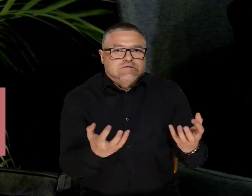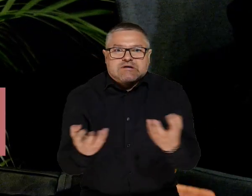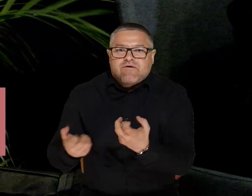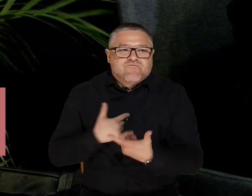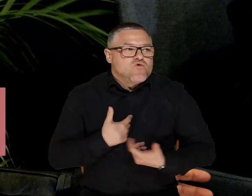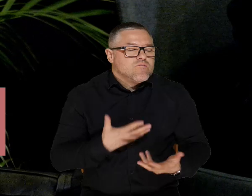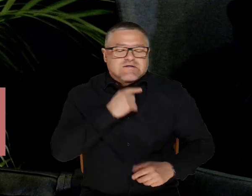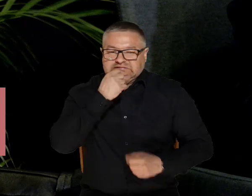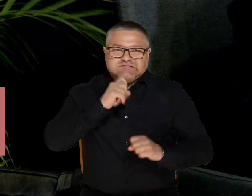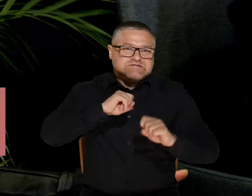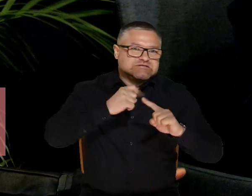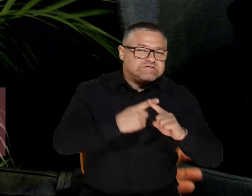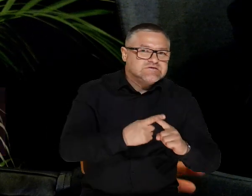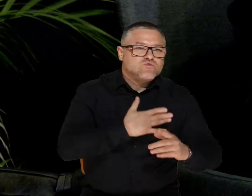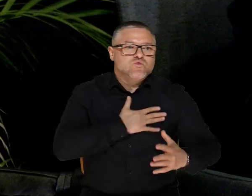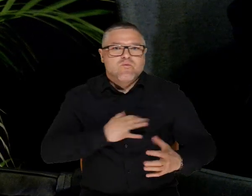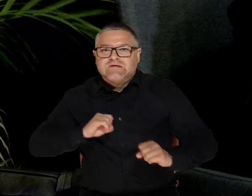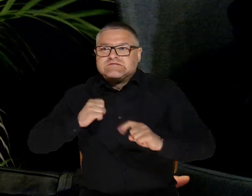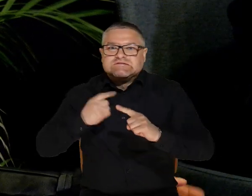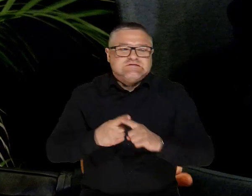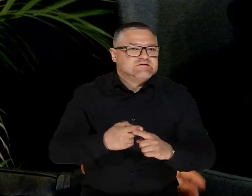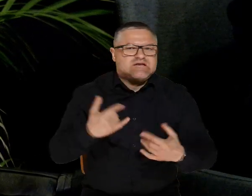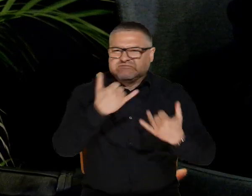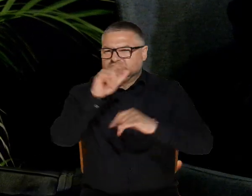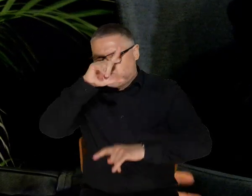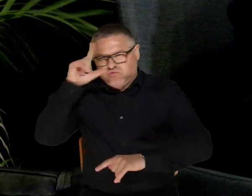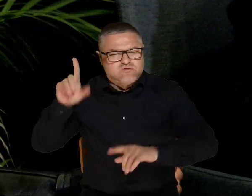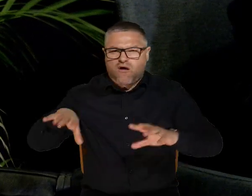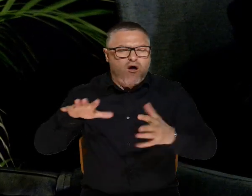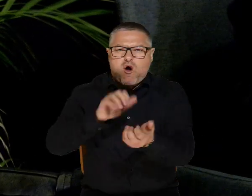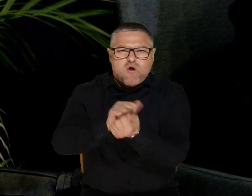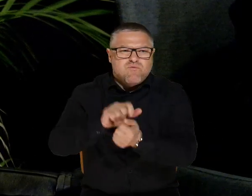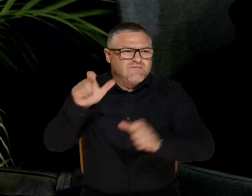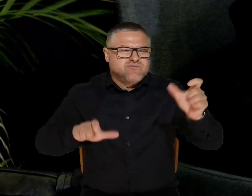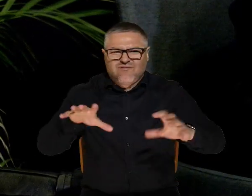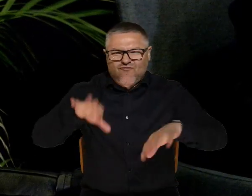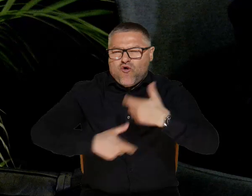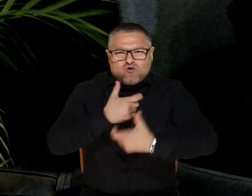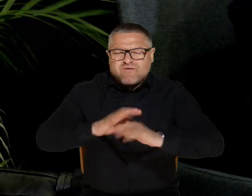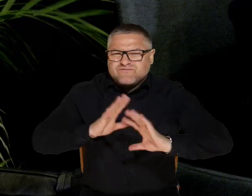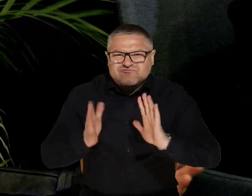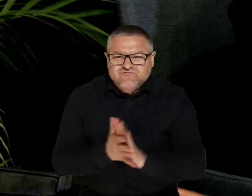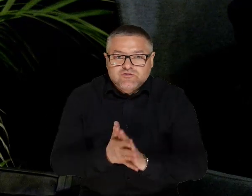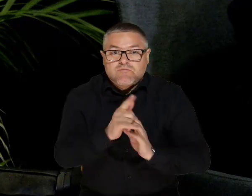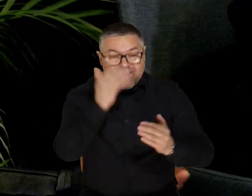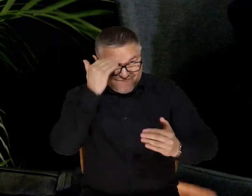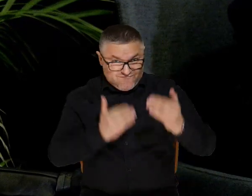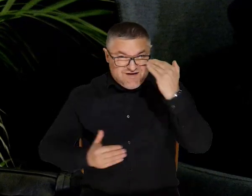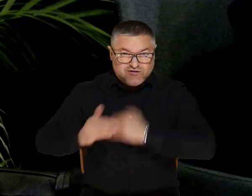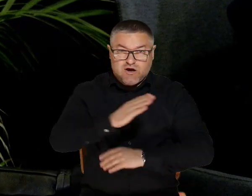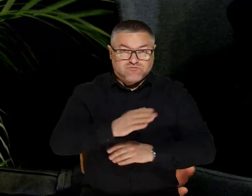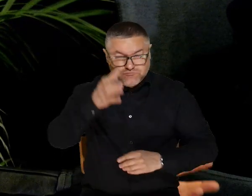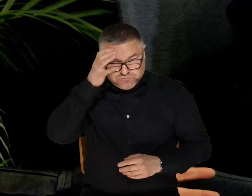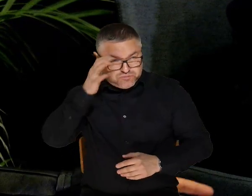Czyli była uzależniona od prostytucji, to jest jedno z uzależnień behawioralnych. Była wykształconą